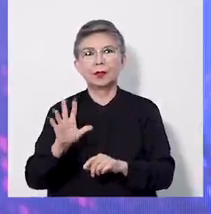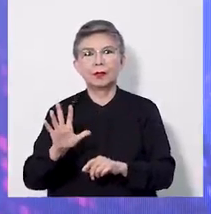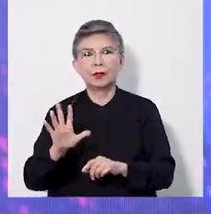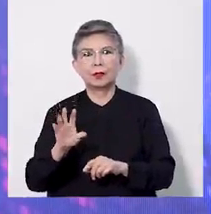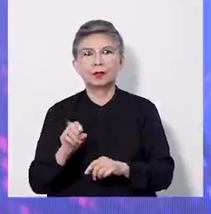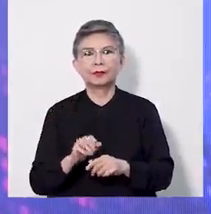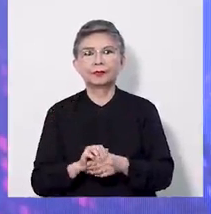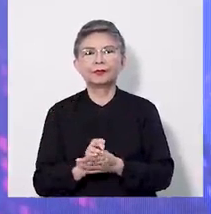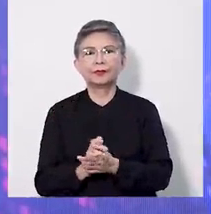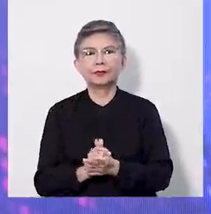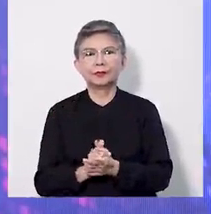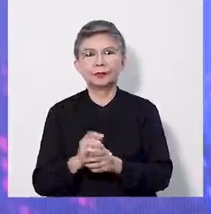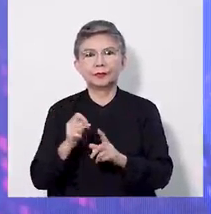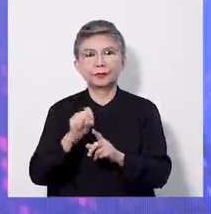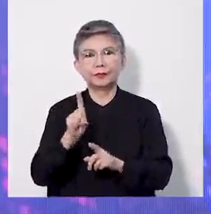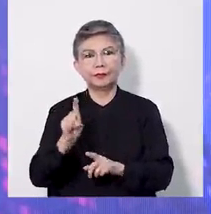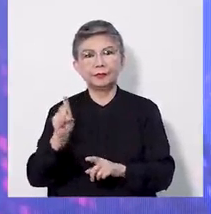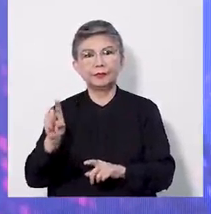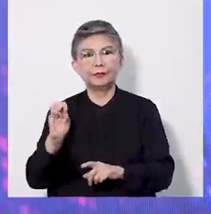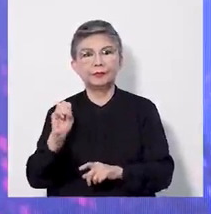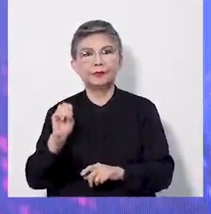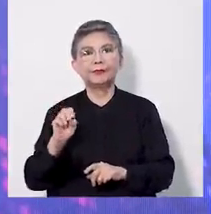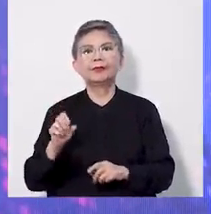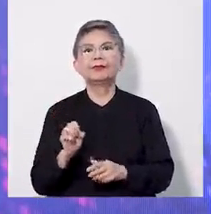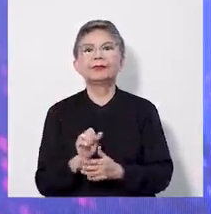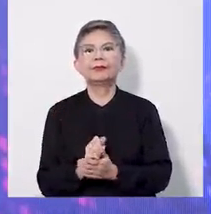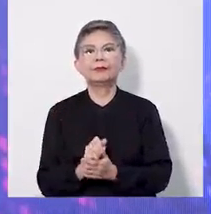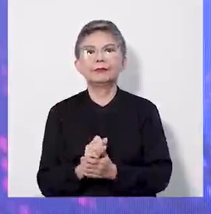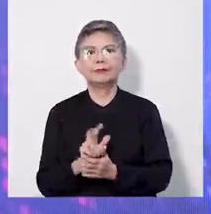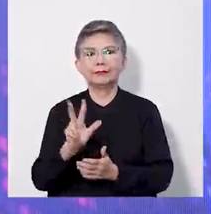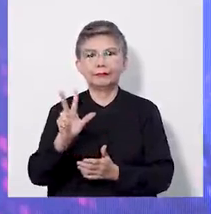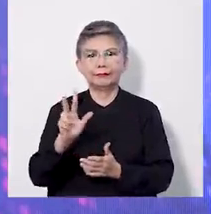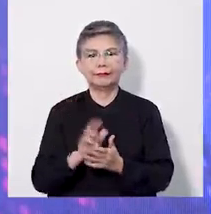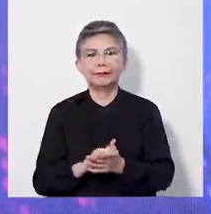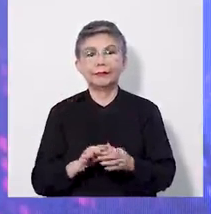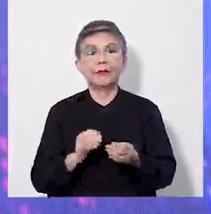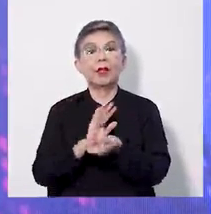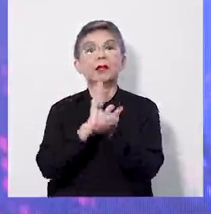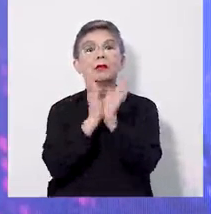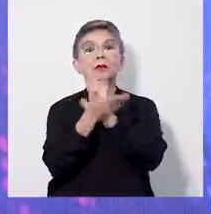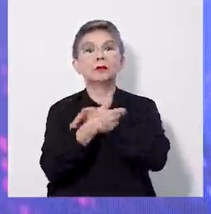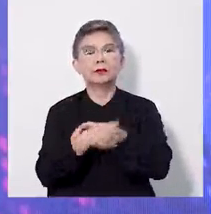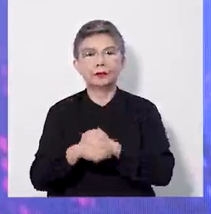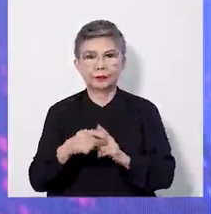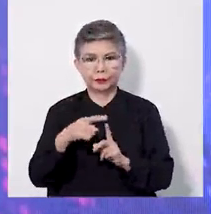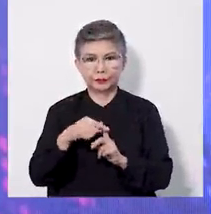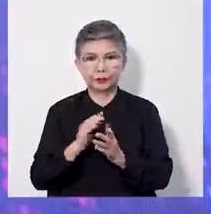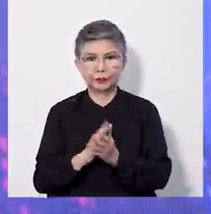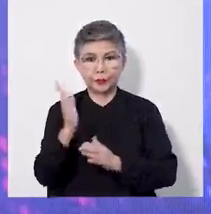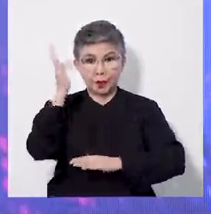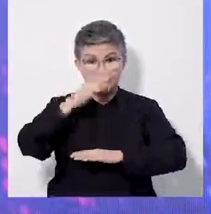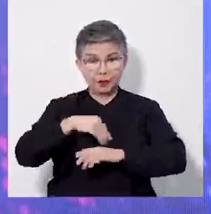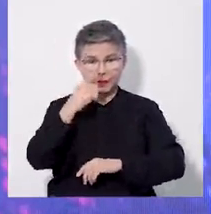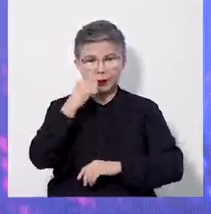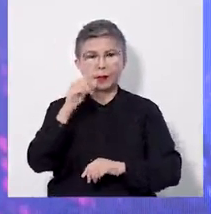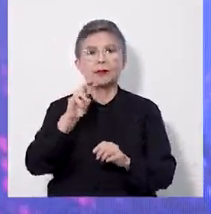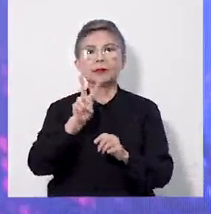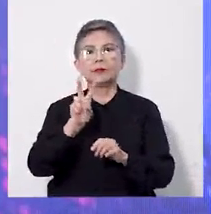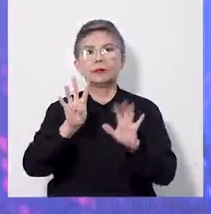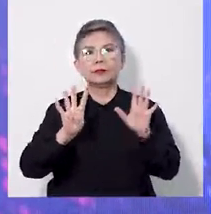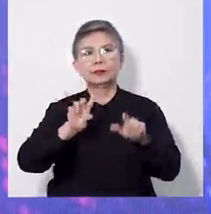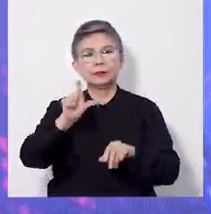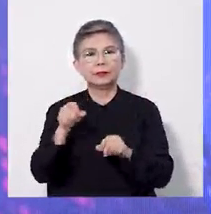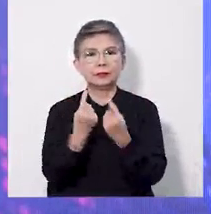nomor register p1103 di wilayah perairan Belitung Timur hari ini Selasa 29